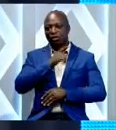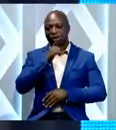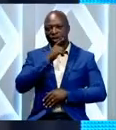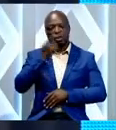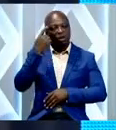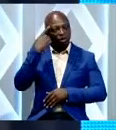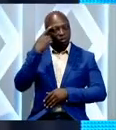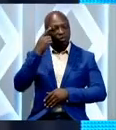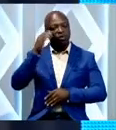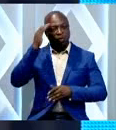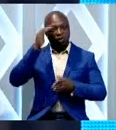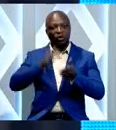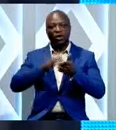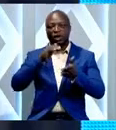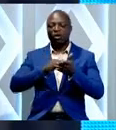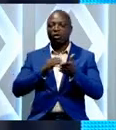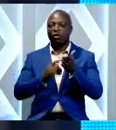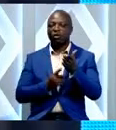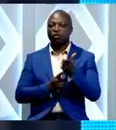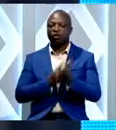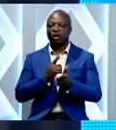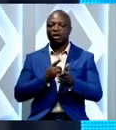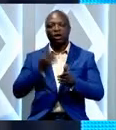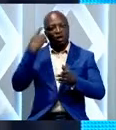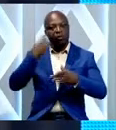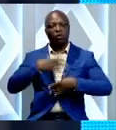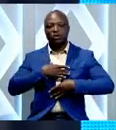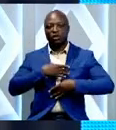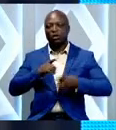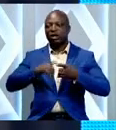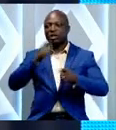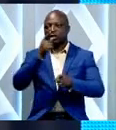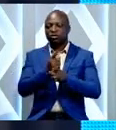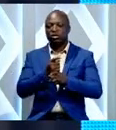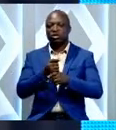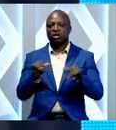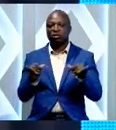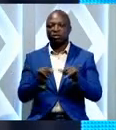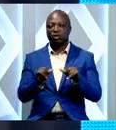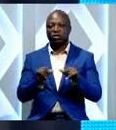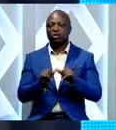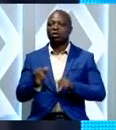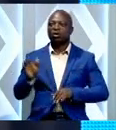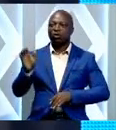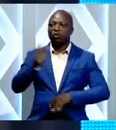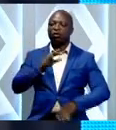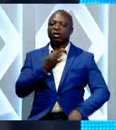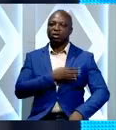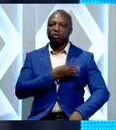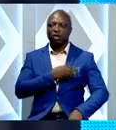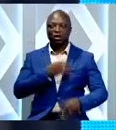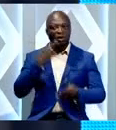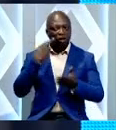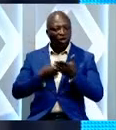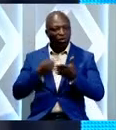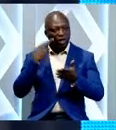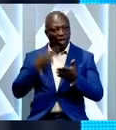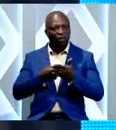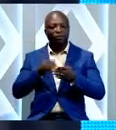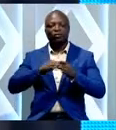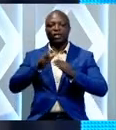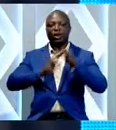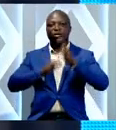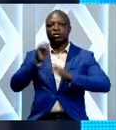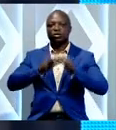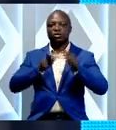pour reconnaître encore une fois et pour saluer à sa juste mesure votre mérite remarquable dans la construction de